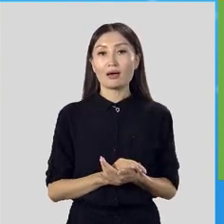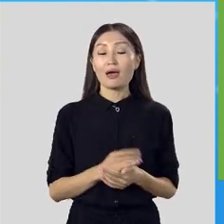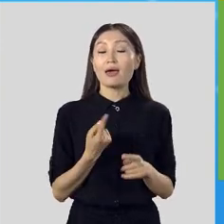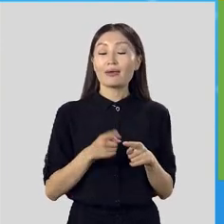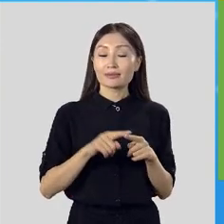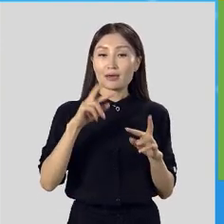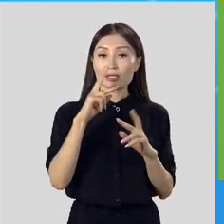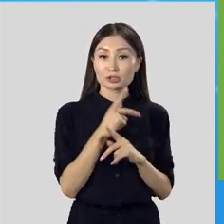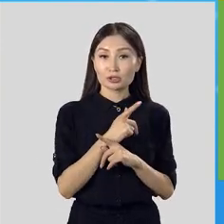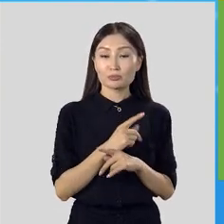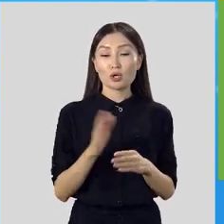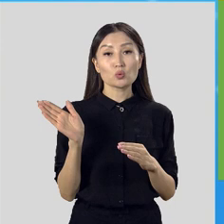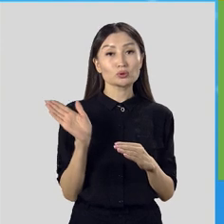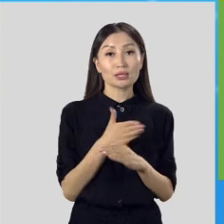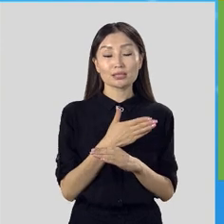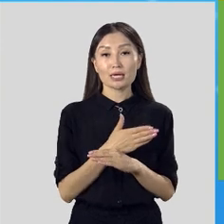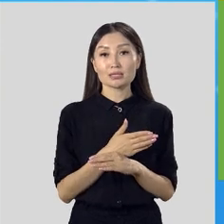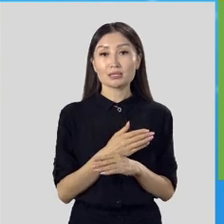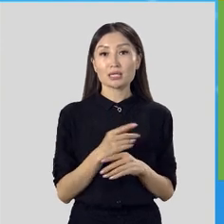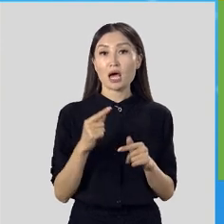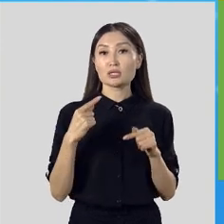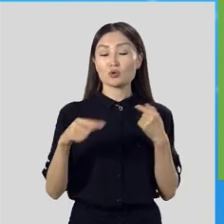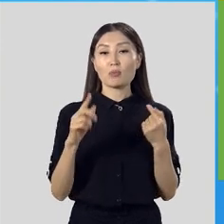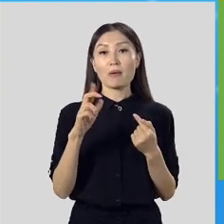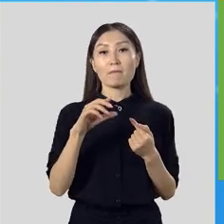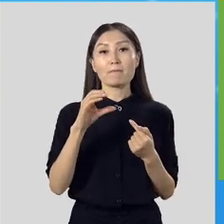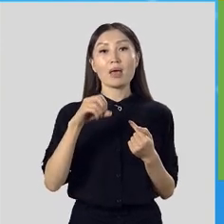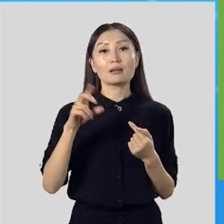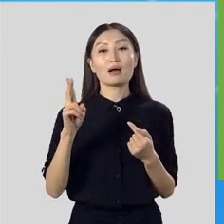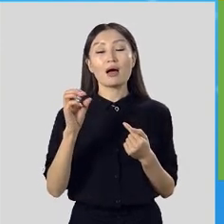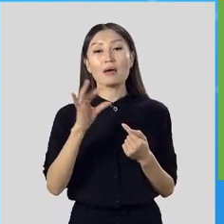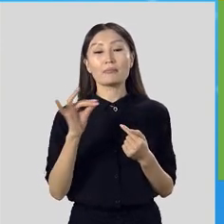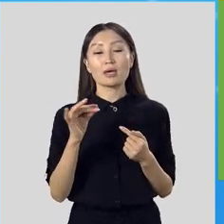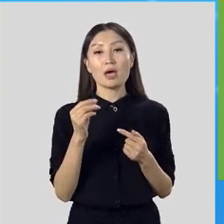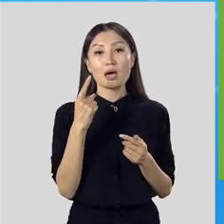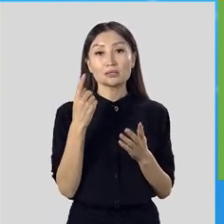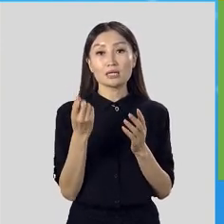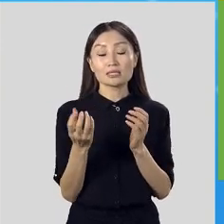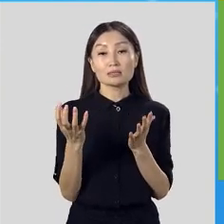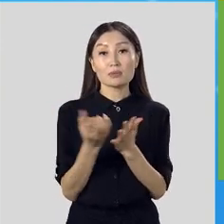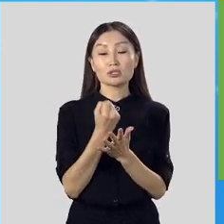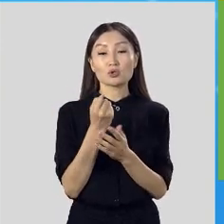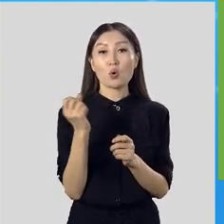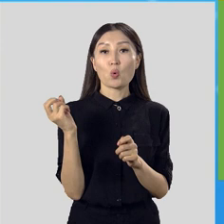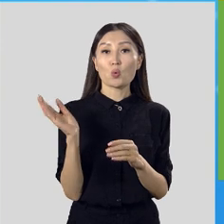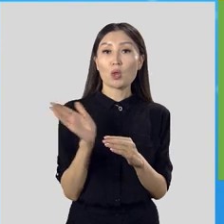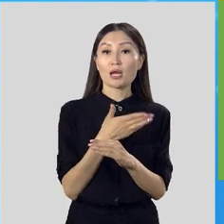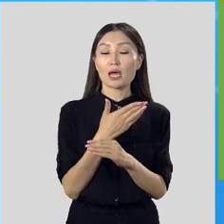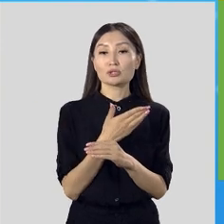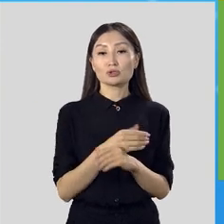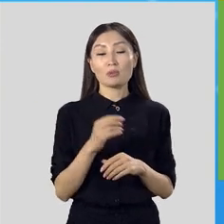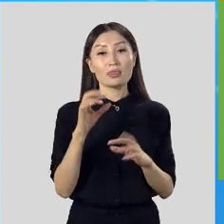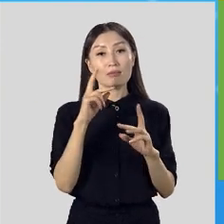Эти ошибки устраняются особыми белками, распознающими и удаляющими